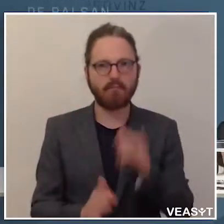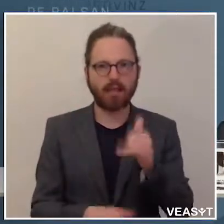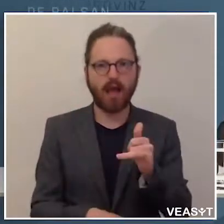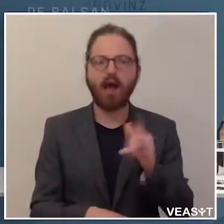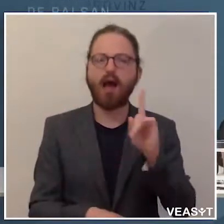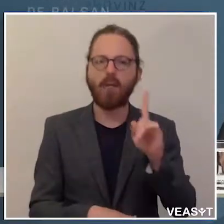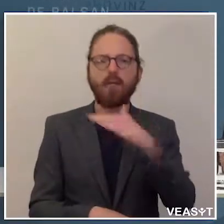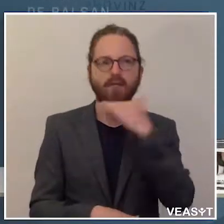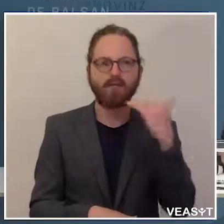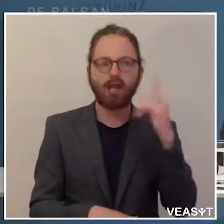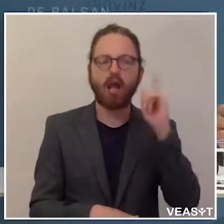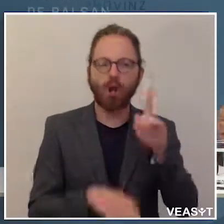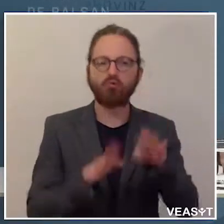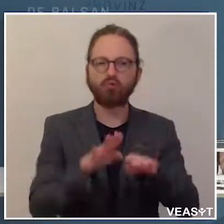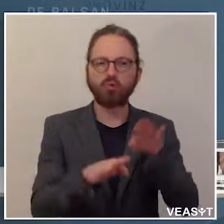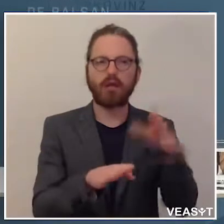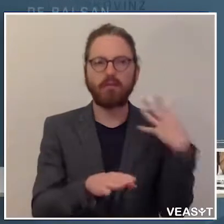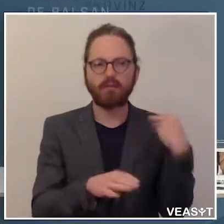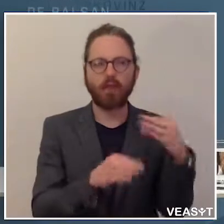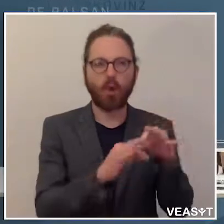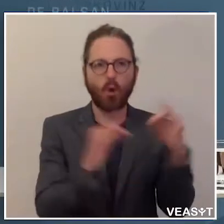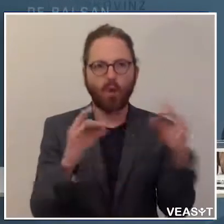tiles of italy plays